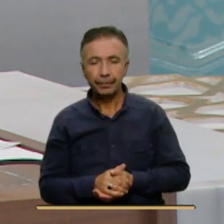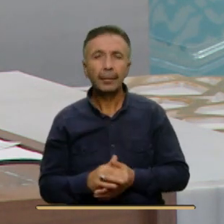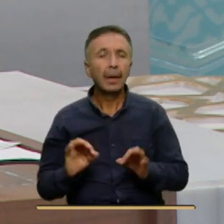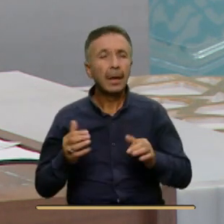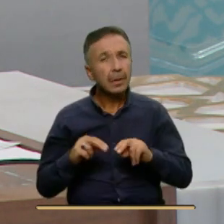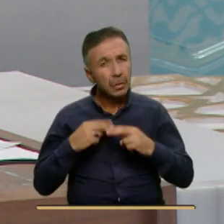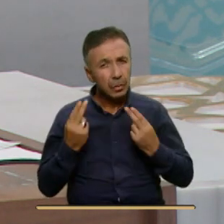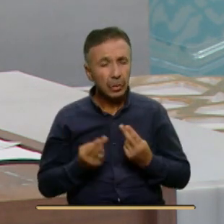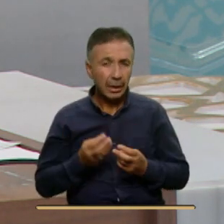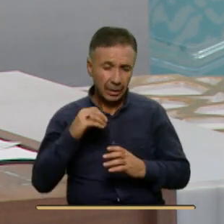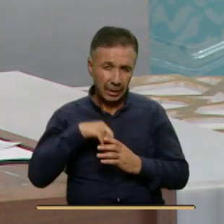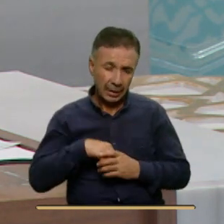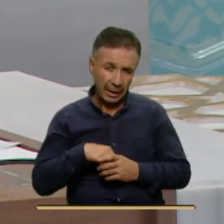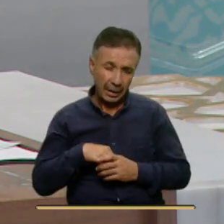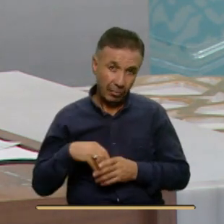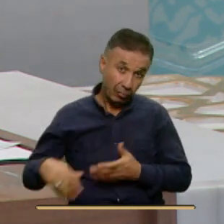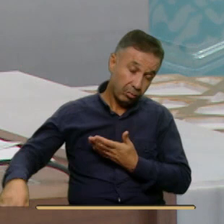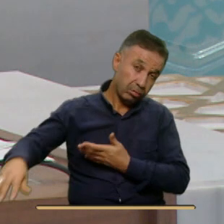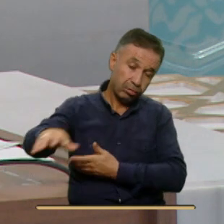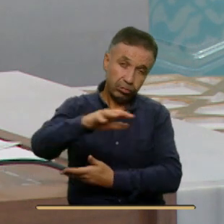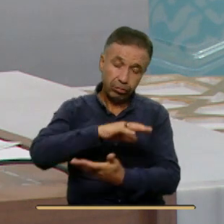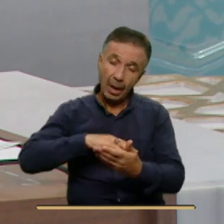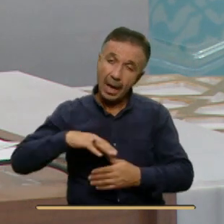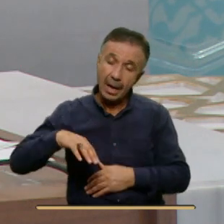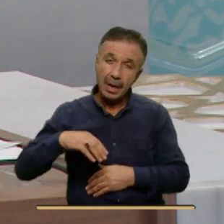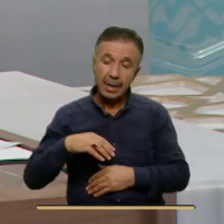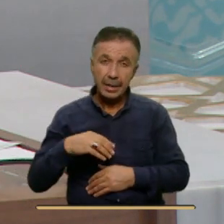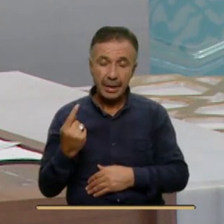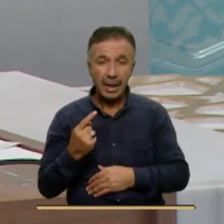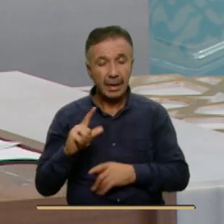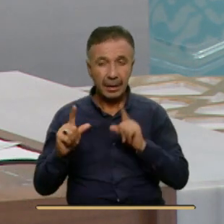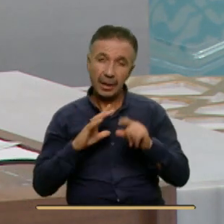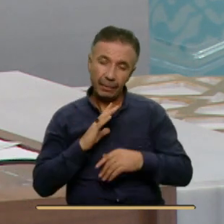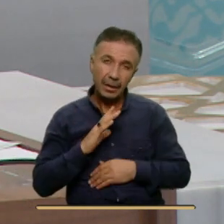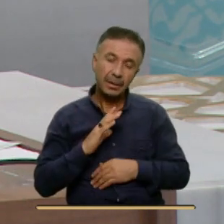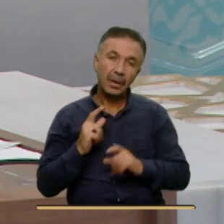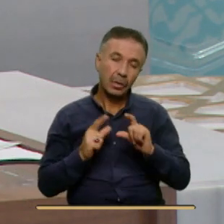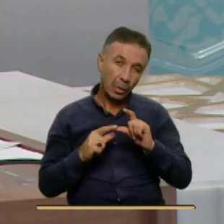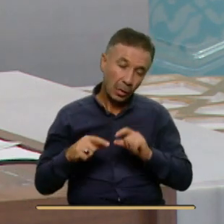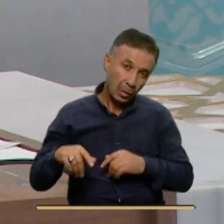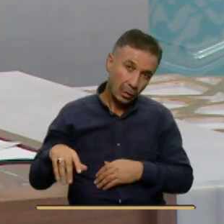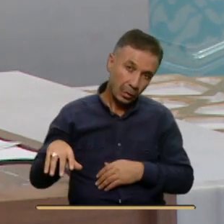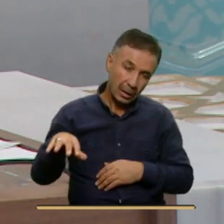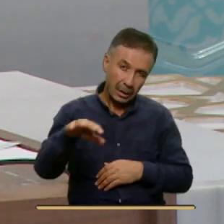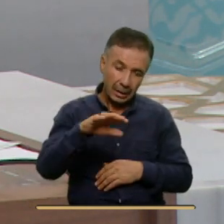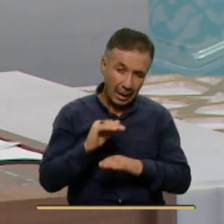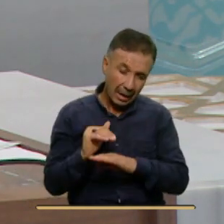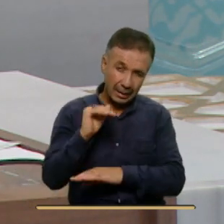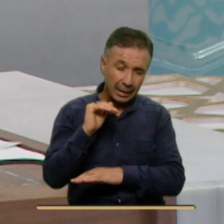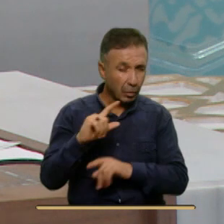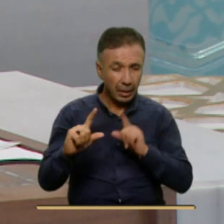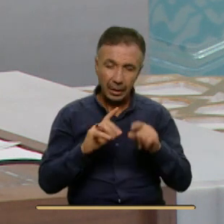Nasıl dünyada ve kainattaki her şeye muhtaçsak değerli müminler, sosyal hayatta da bu muhtaciyetimiz